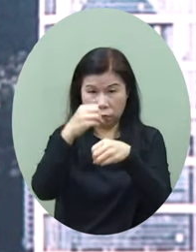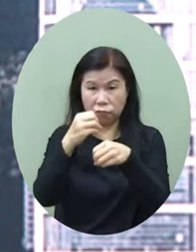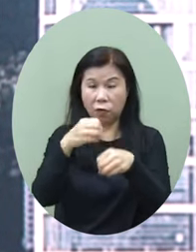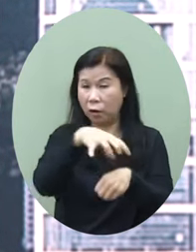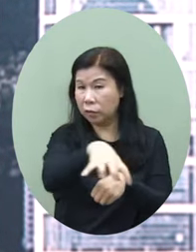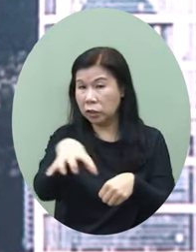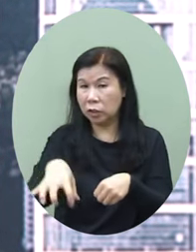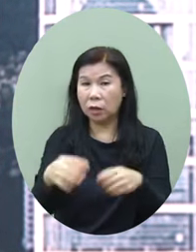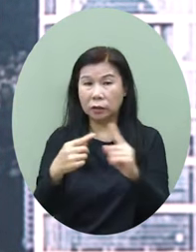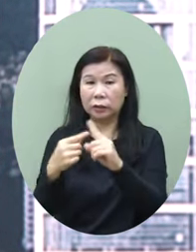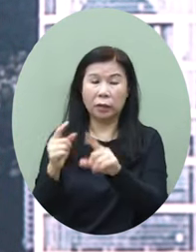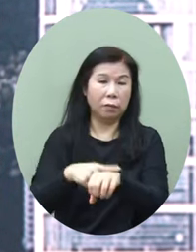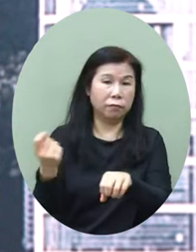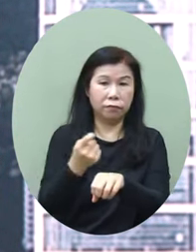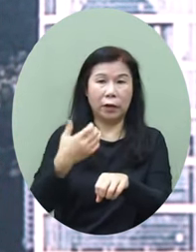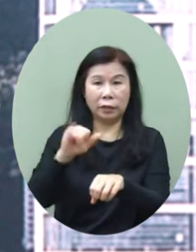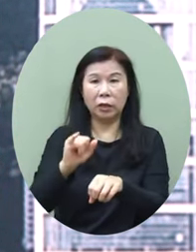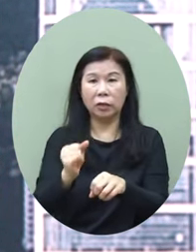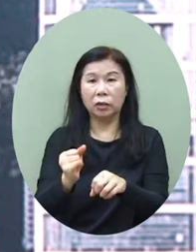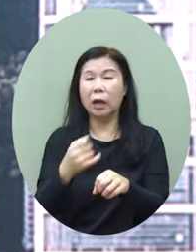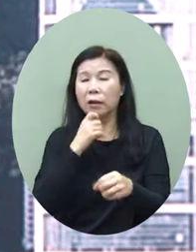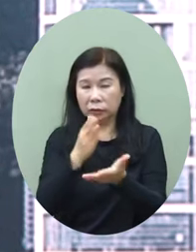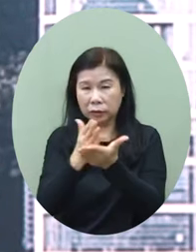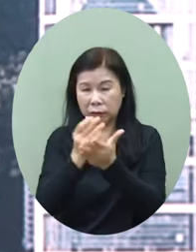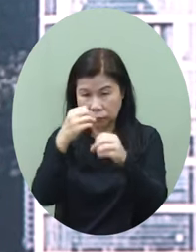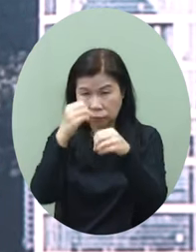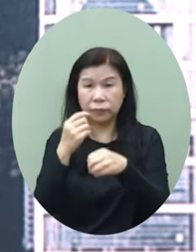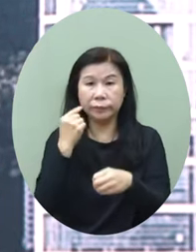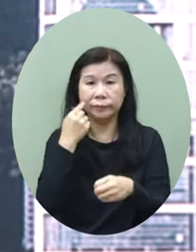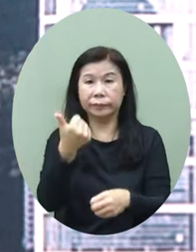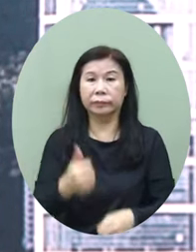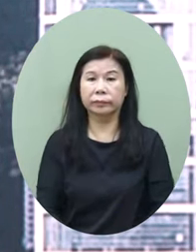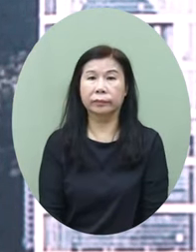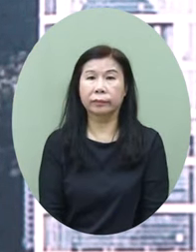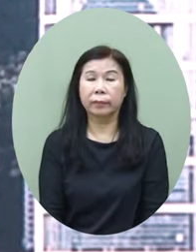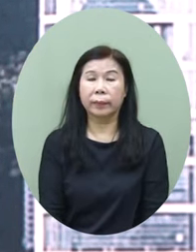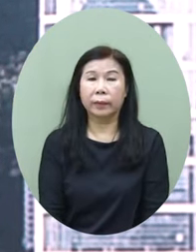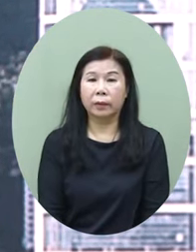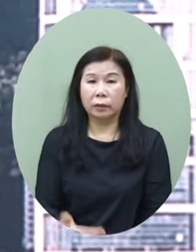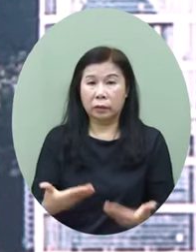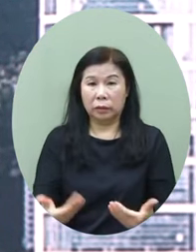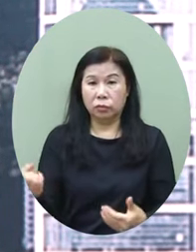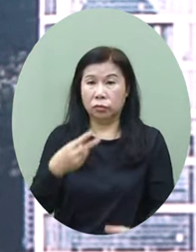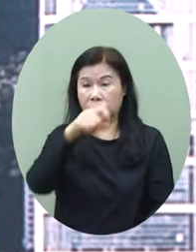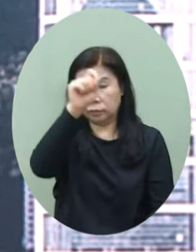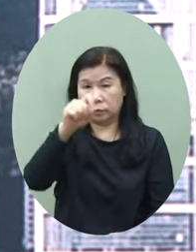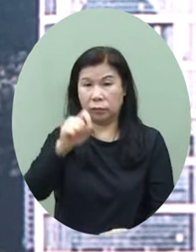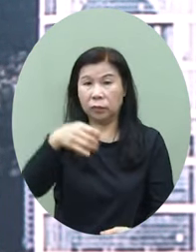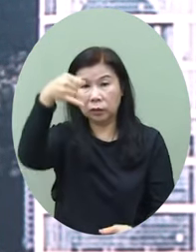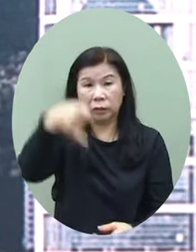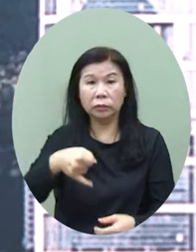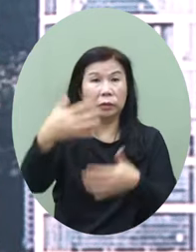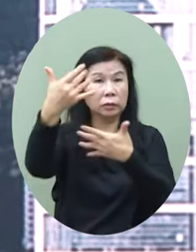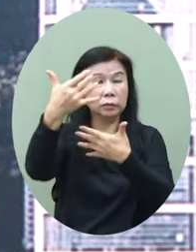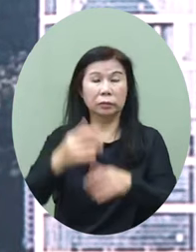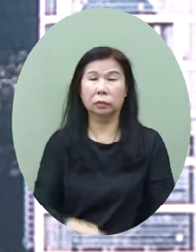的人士就要馬上去接受強制檢測同樣在這條問題裏面就說下一次甚麼